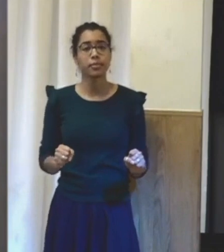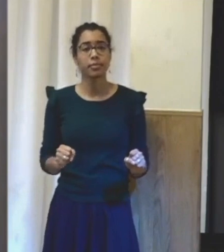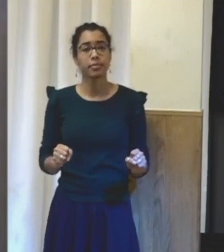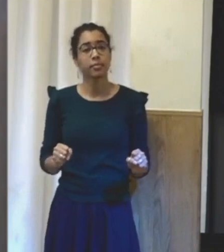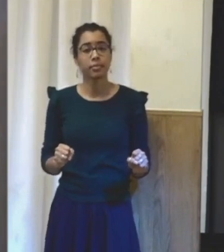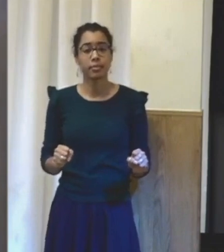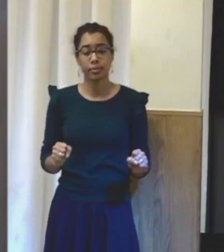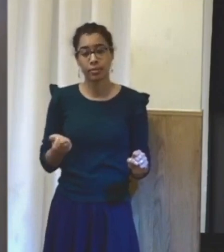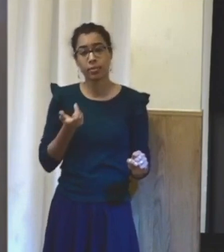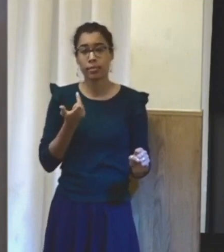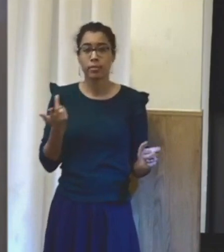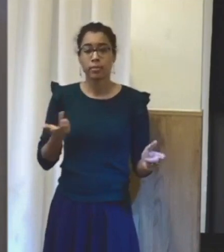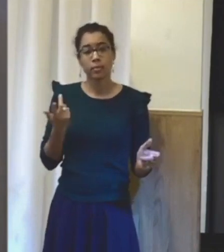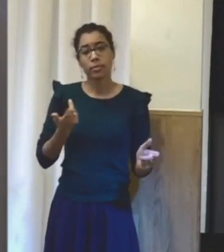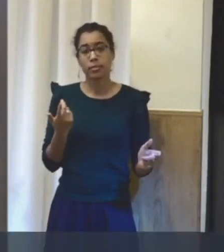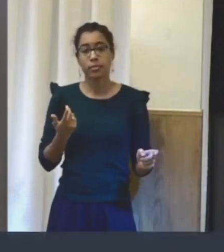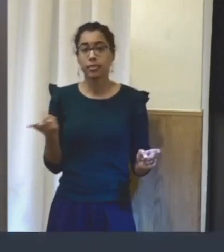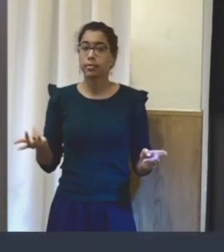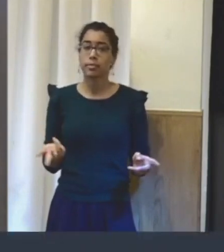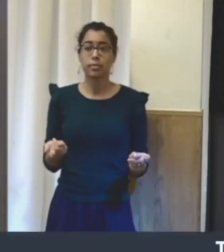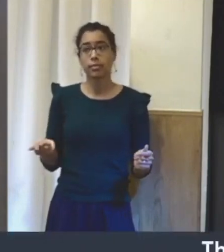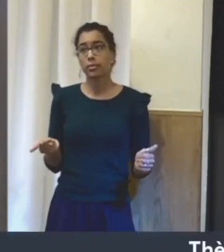C'est pas une parole.